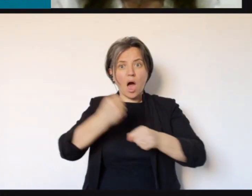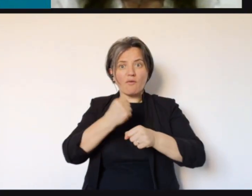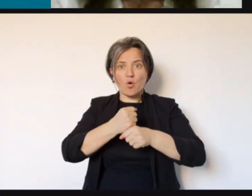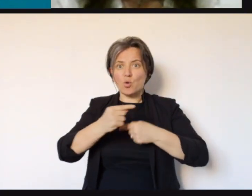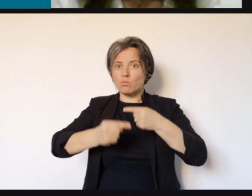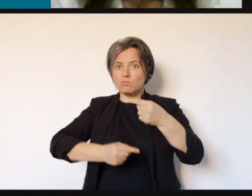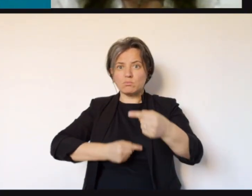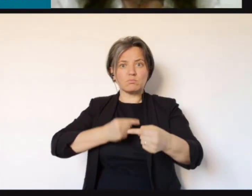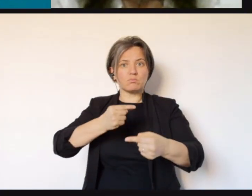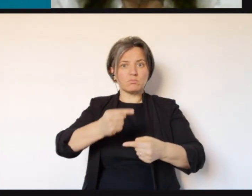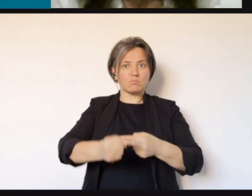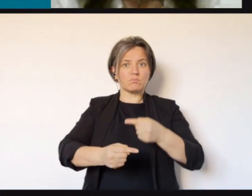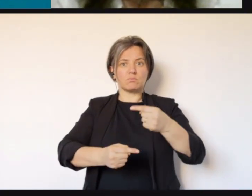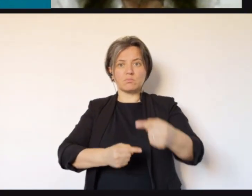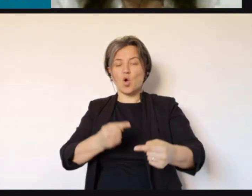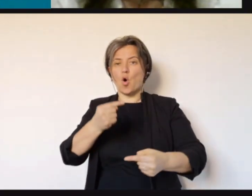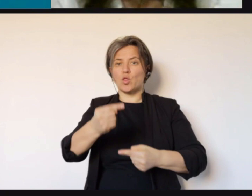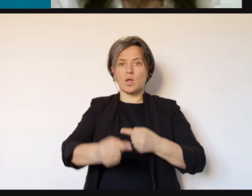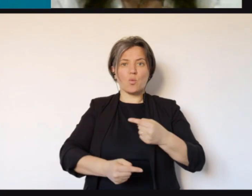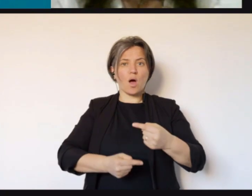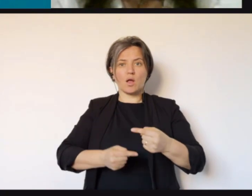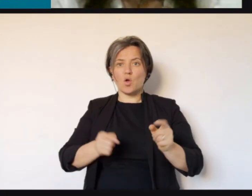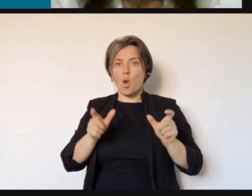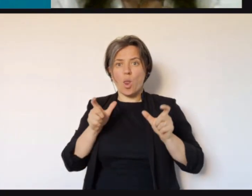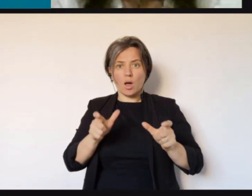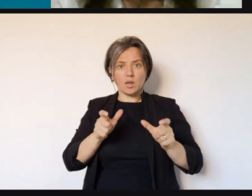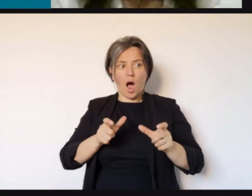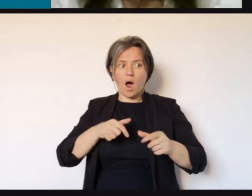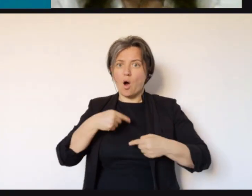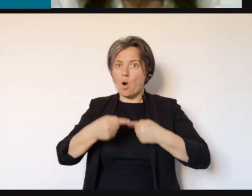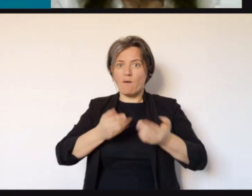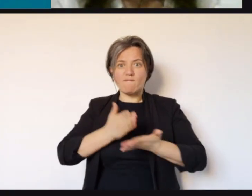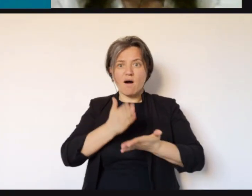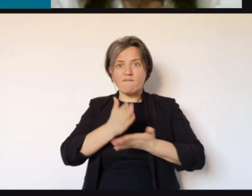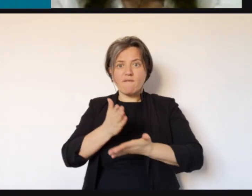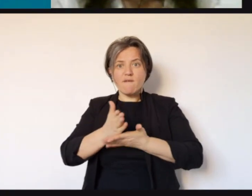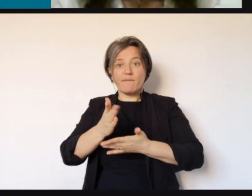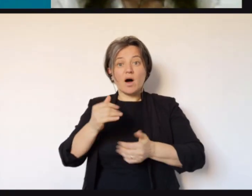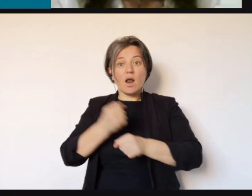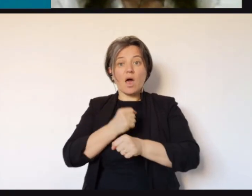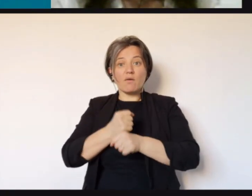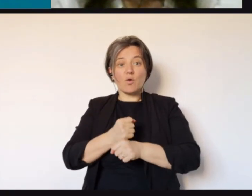promuovere e a fare il loro lavoro durante tutto il periodo del lockdown,